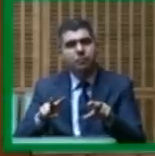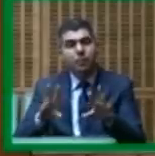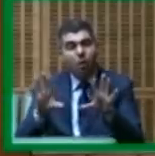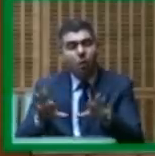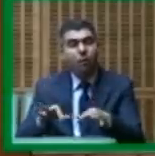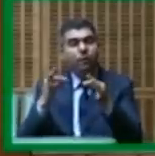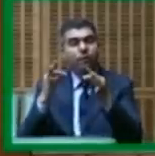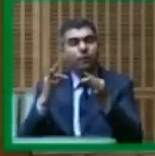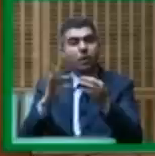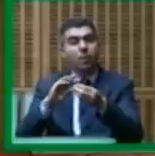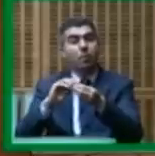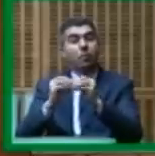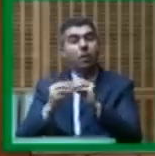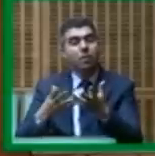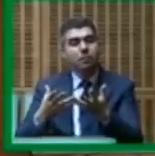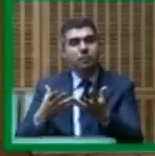الإشكاليات بهدف